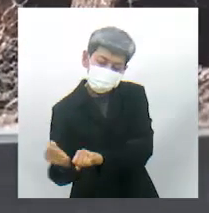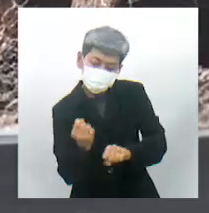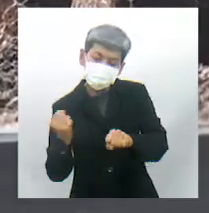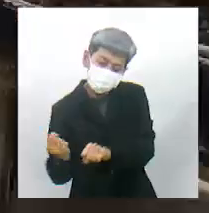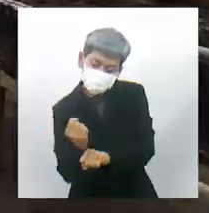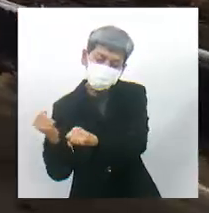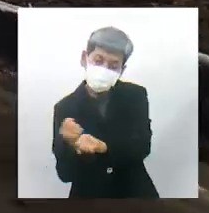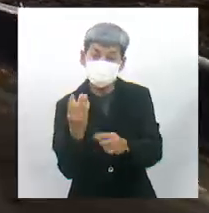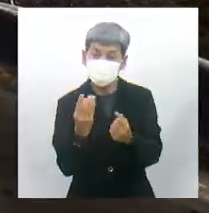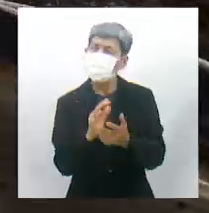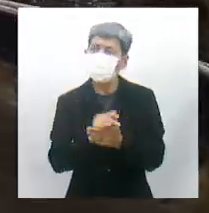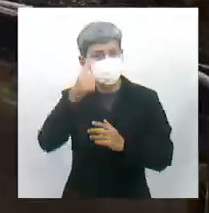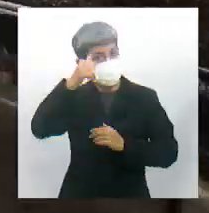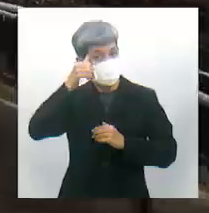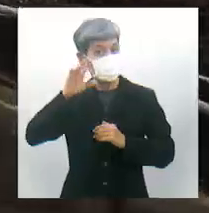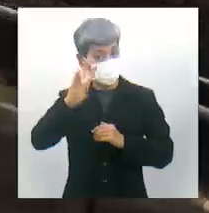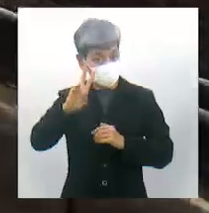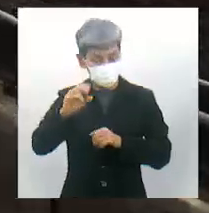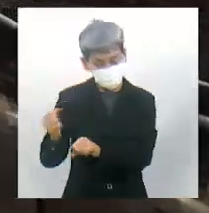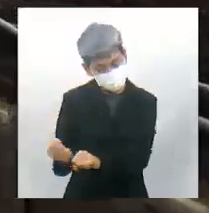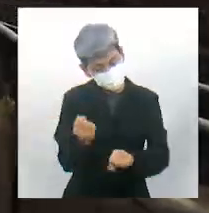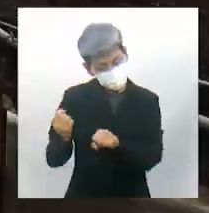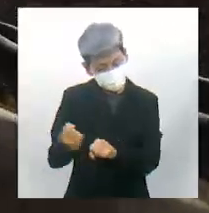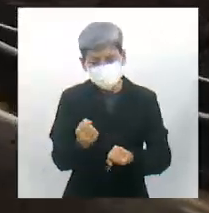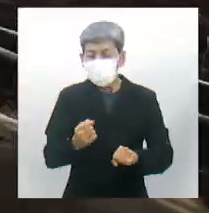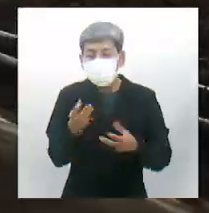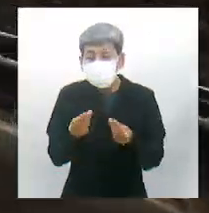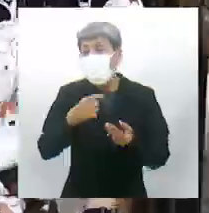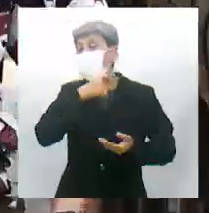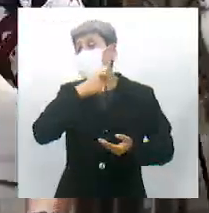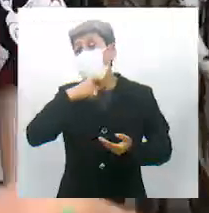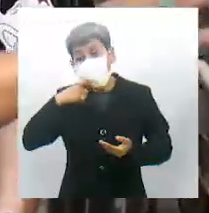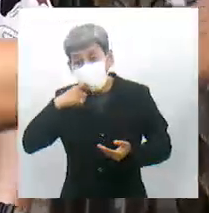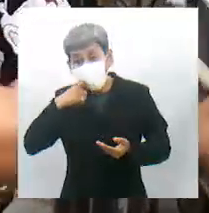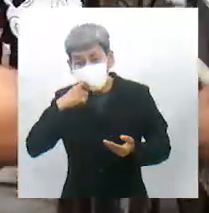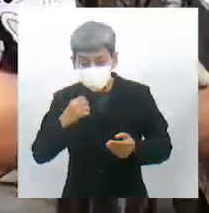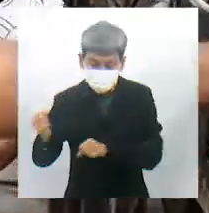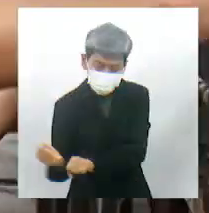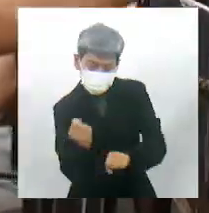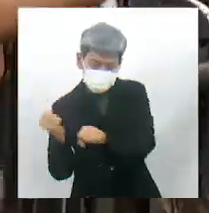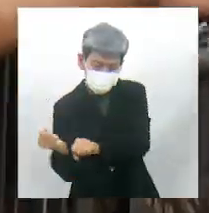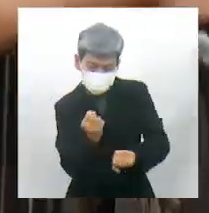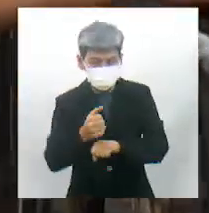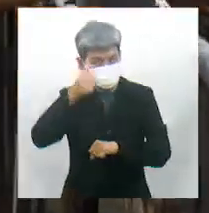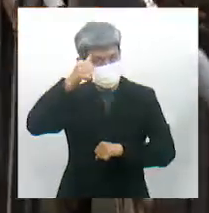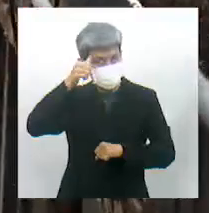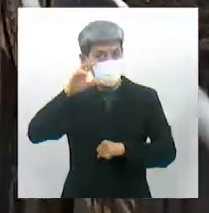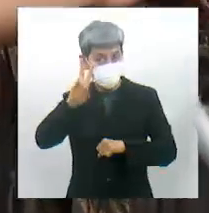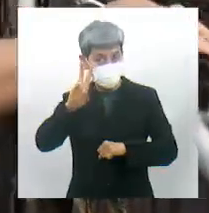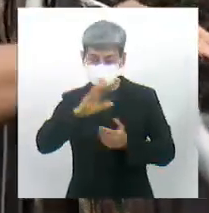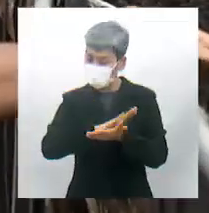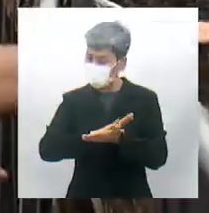ครับ พลิกดินไว้ประมาณ7วันให้ดินแห้งก่อนเราพลิกไว้อย่างเงี้ยต้อง7วันดินแห้งเรีย